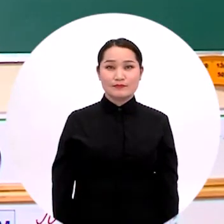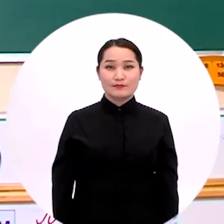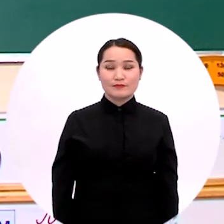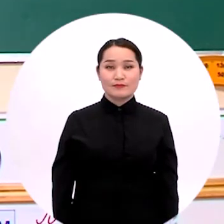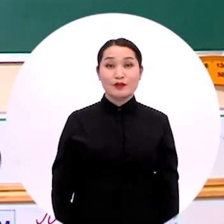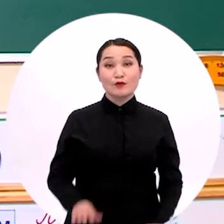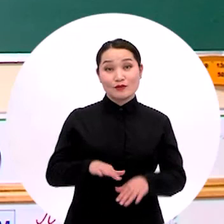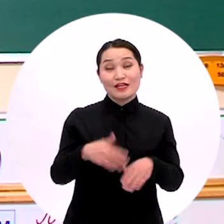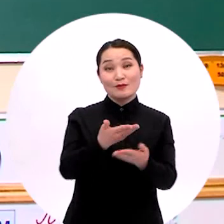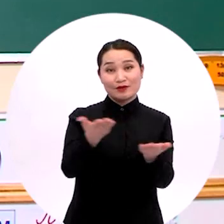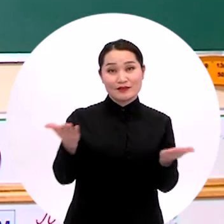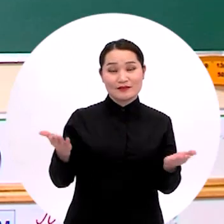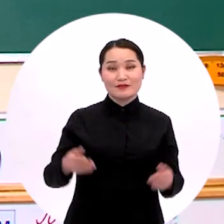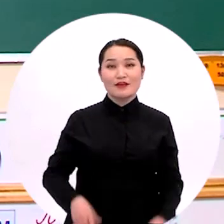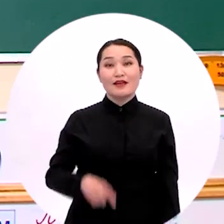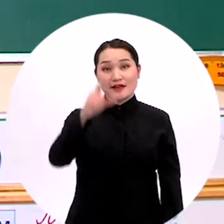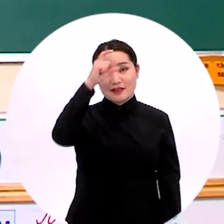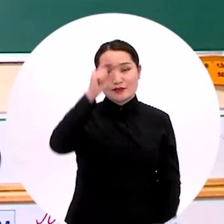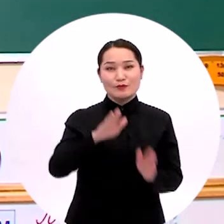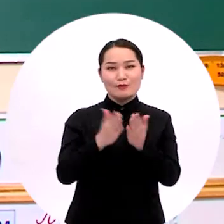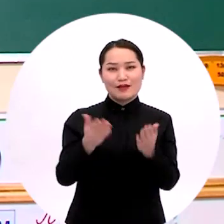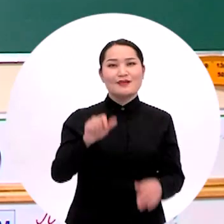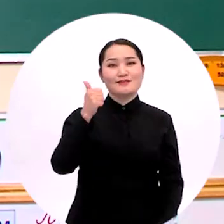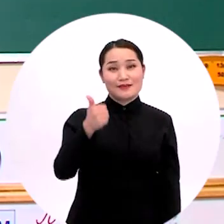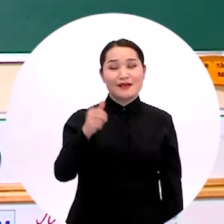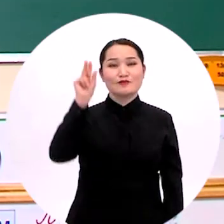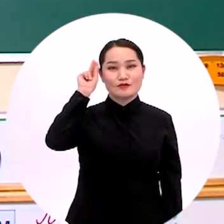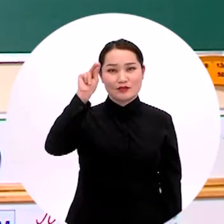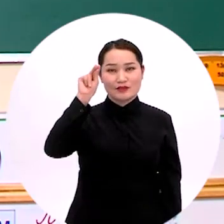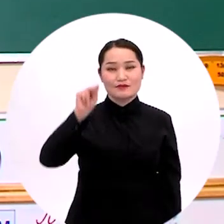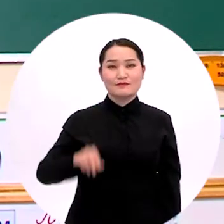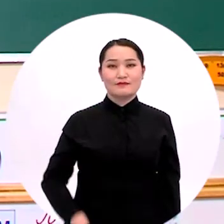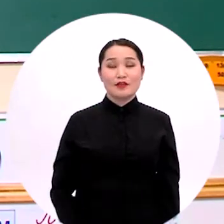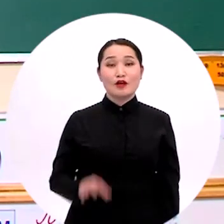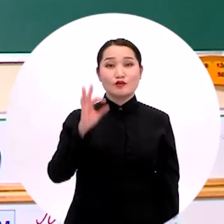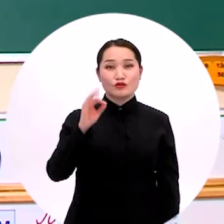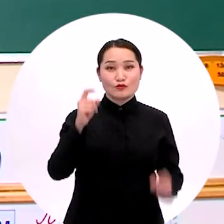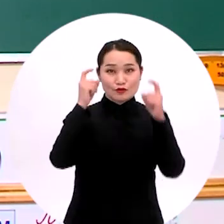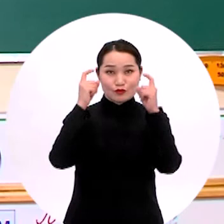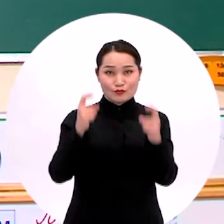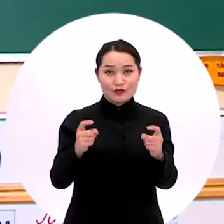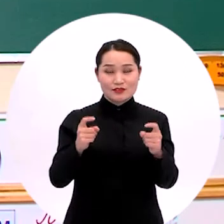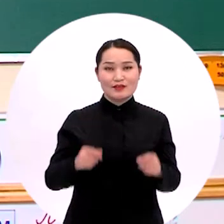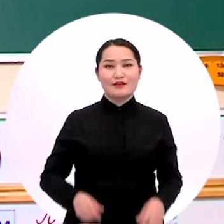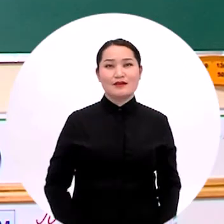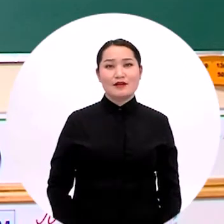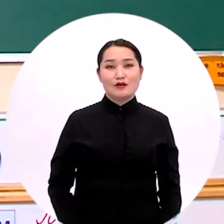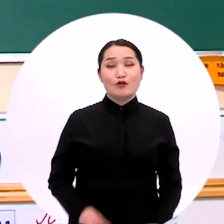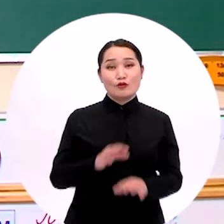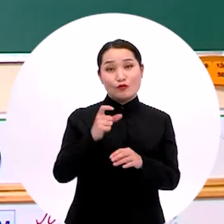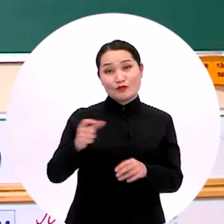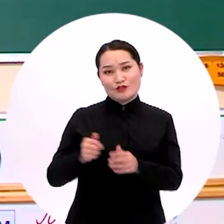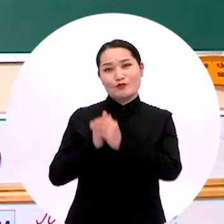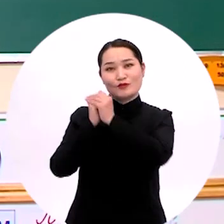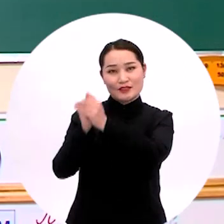Тиймээс бид хүүхдүүдээ эрдэм номоо сайн сурч, зөв хүмүүжлтэй, бусдыг хүндэлдэг, сайн